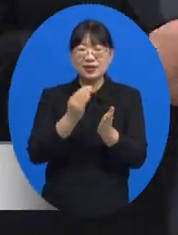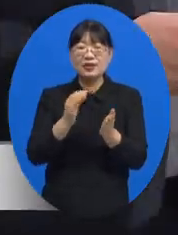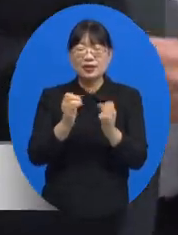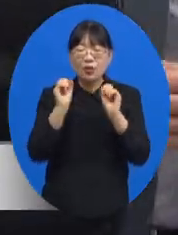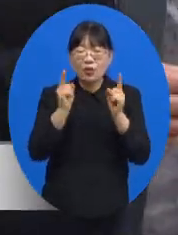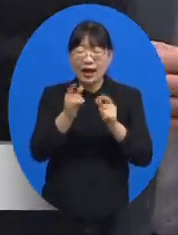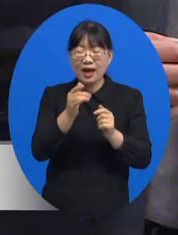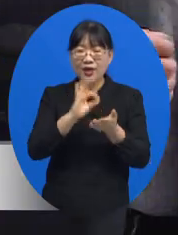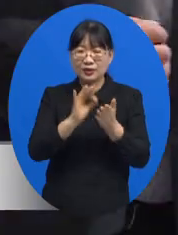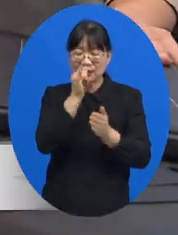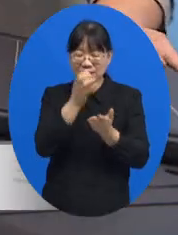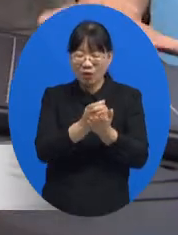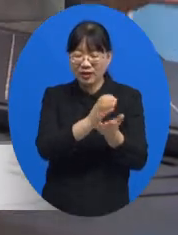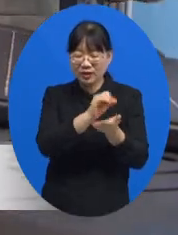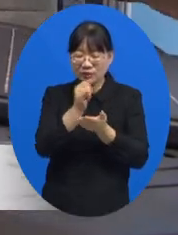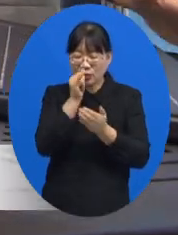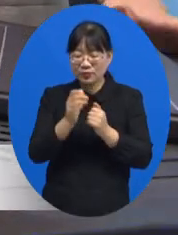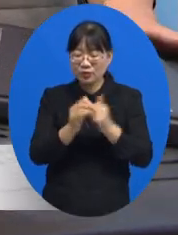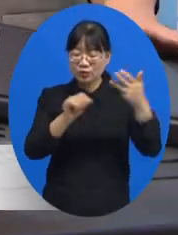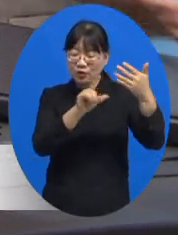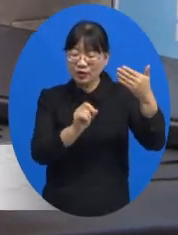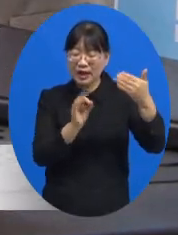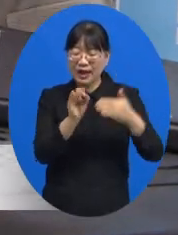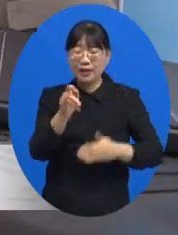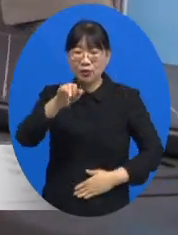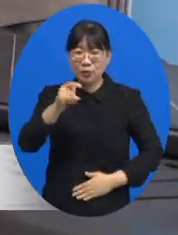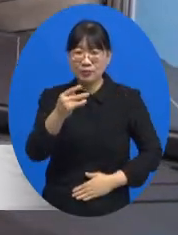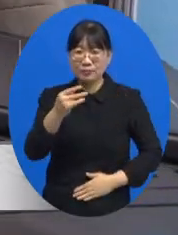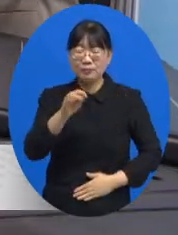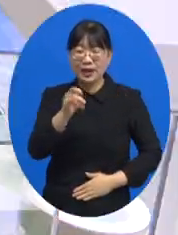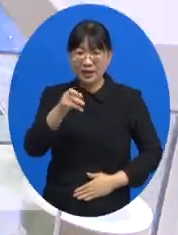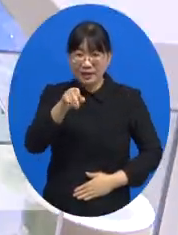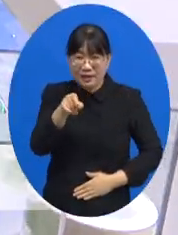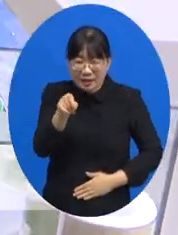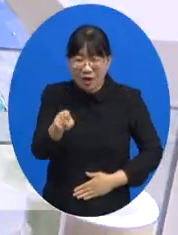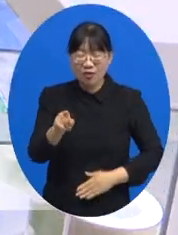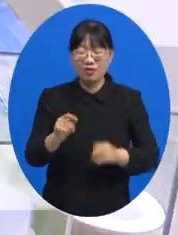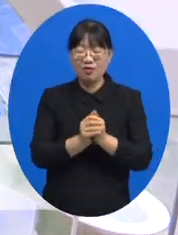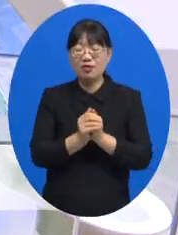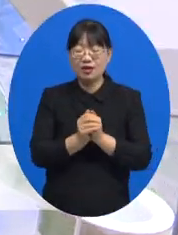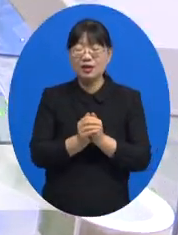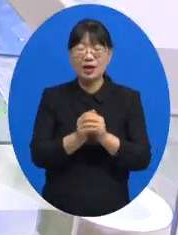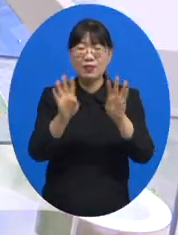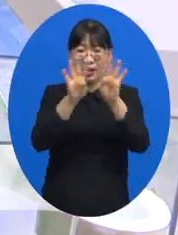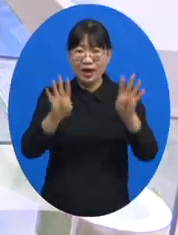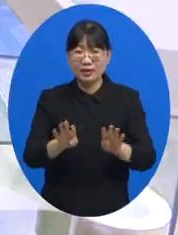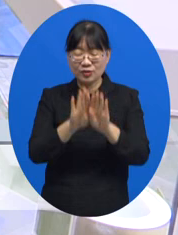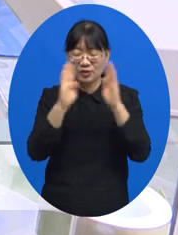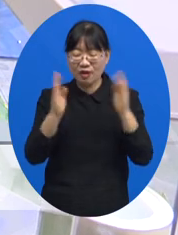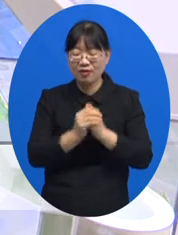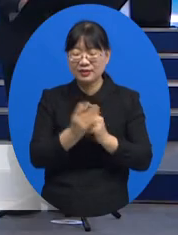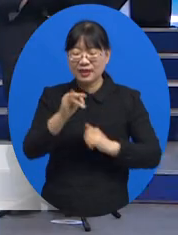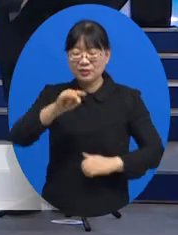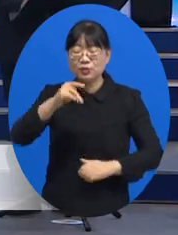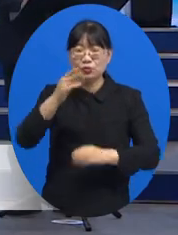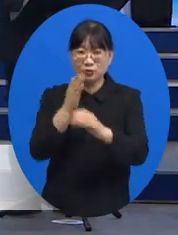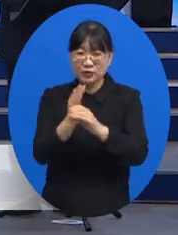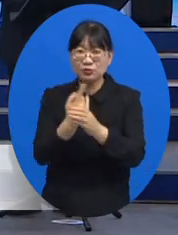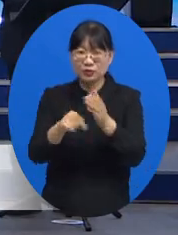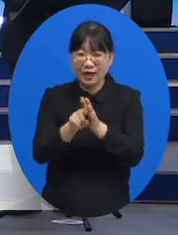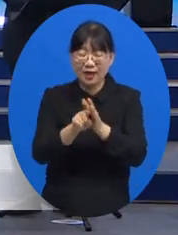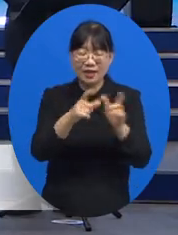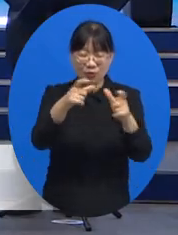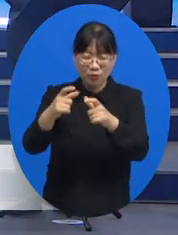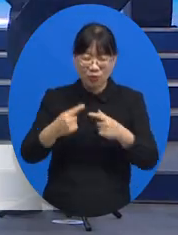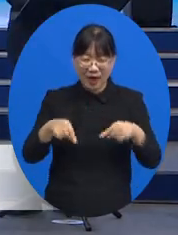환경관련 포럼들을 한데 모은 에코페어 코리아를 열어 탄소중립 실천방안을 논의하고 돈의 각 시군 도의회와 탄소중립을